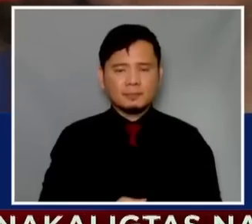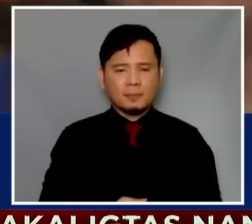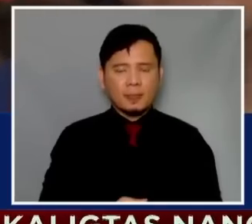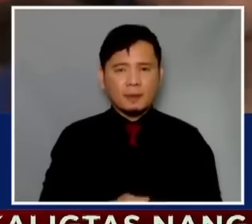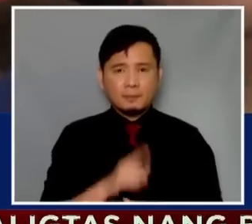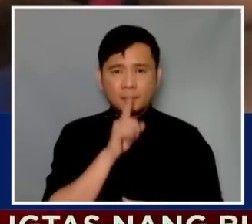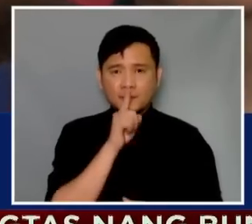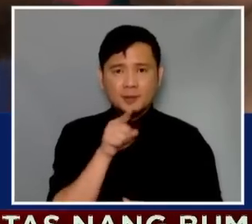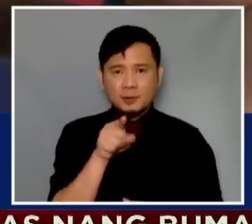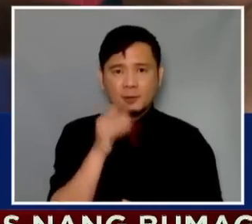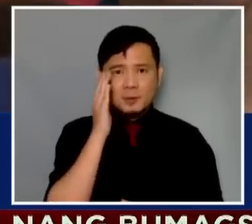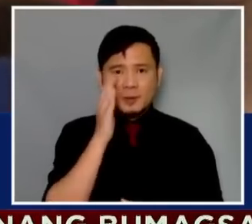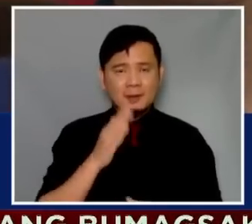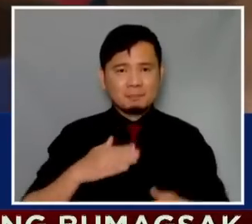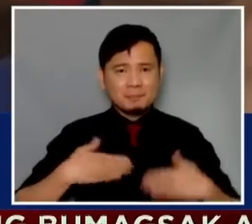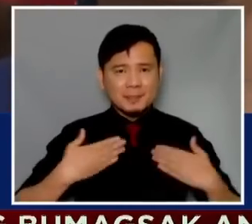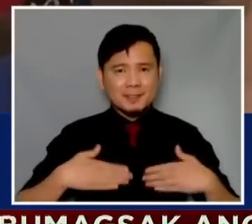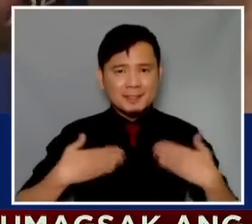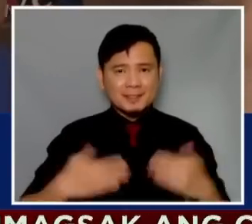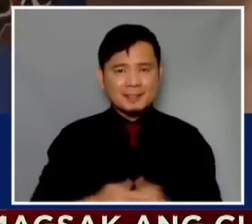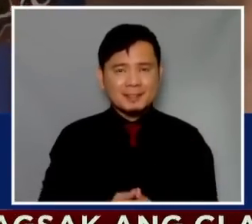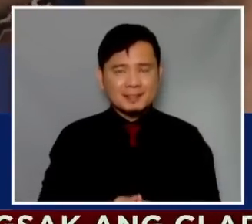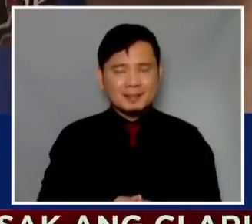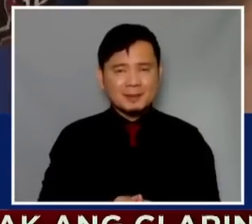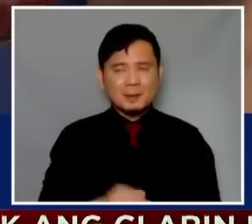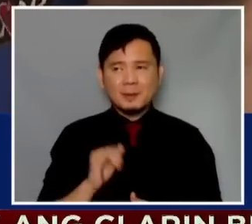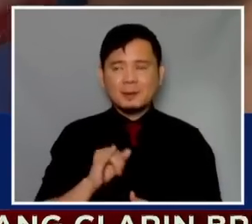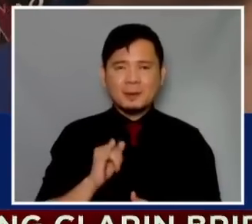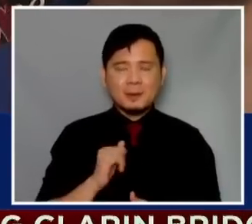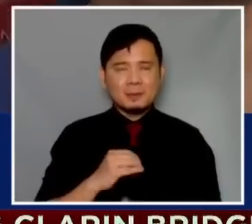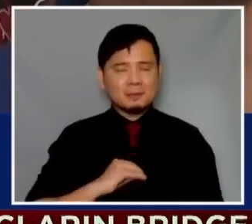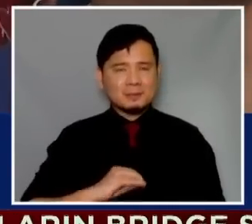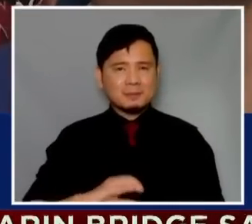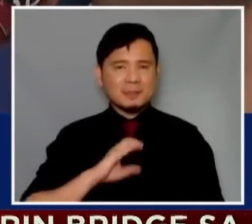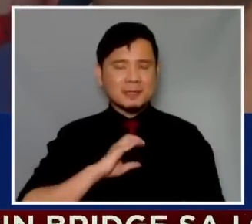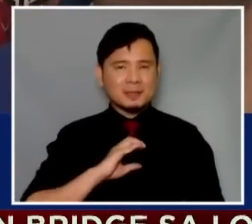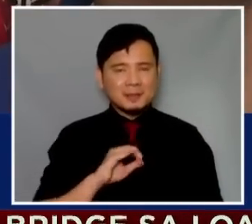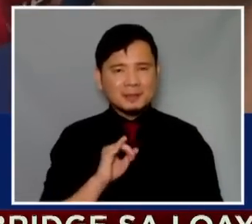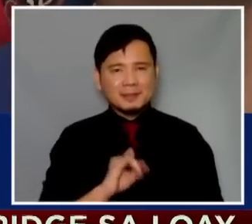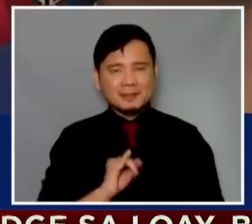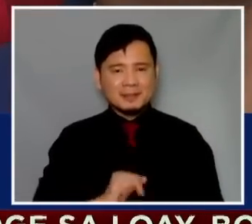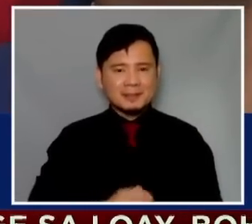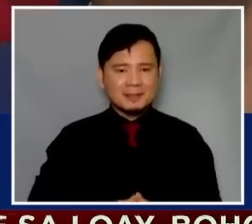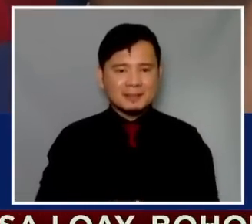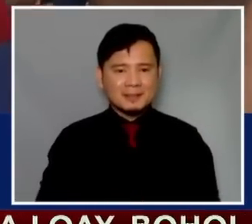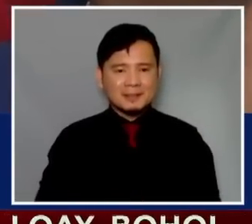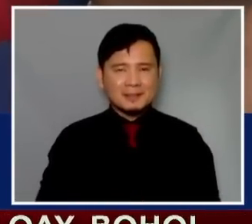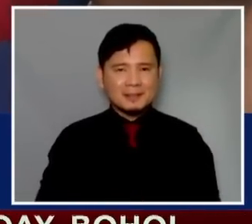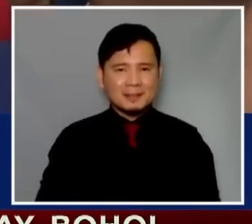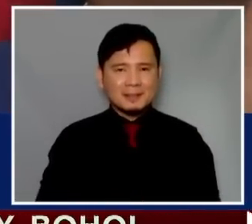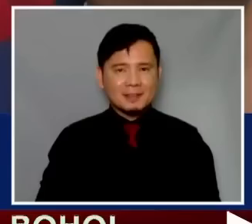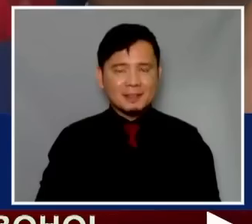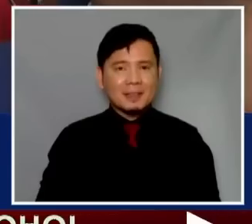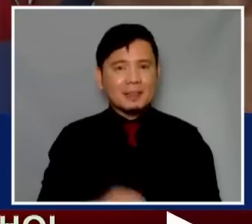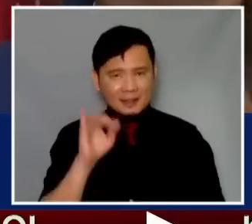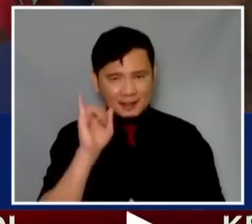matutuwa ka talaga. Talagang, George, with all honesty, yung silent